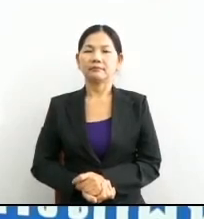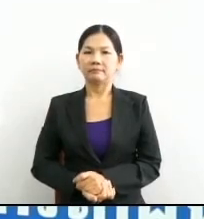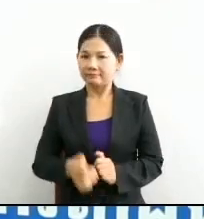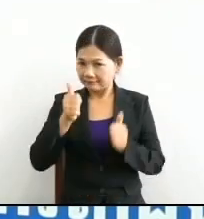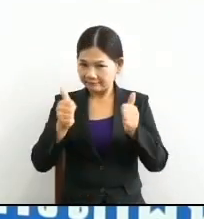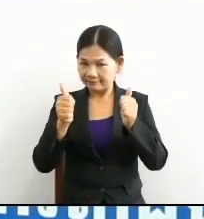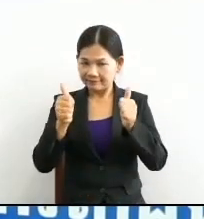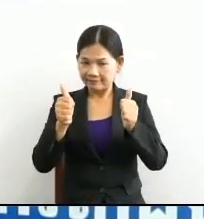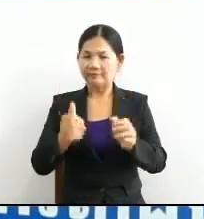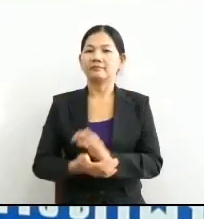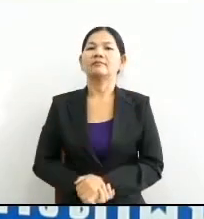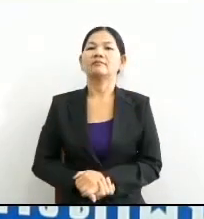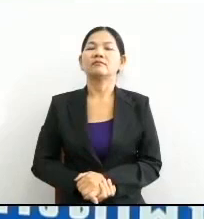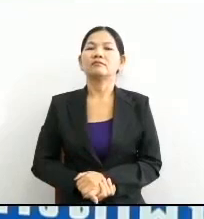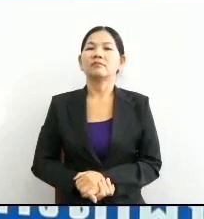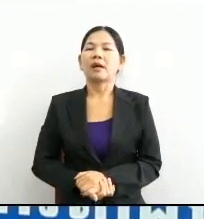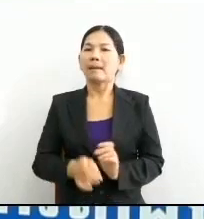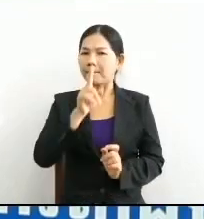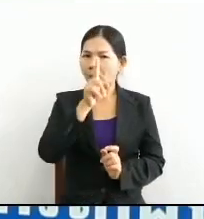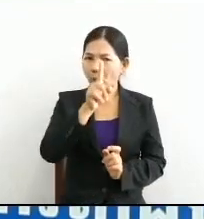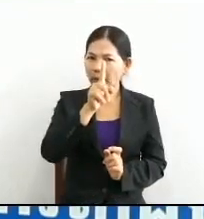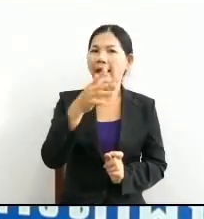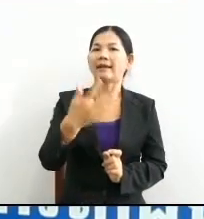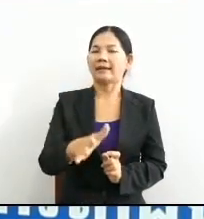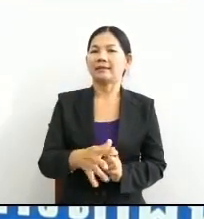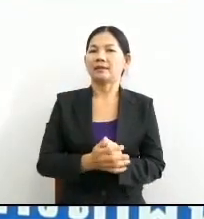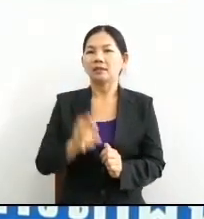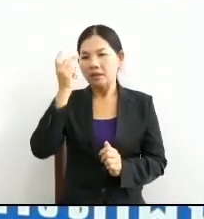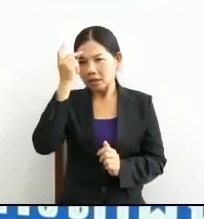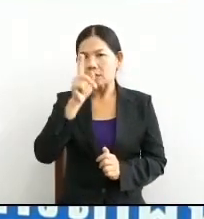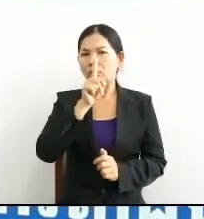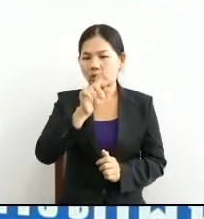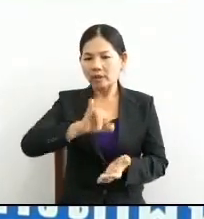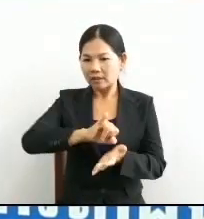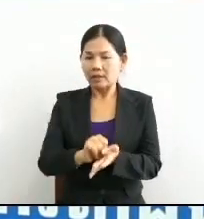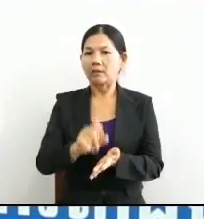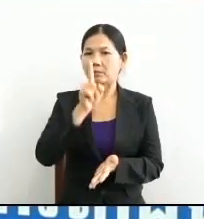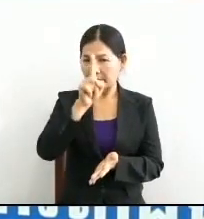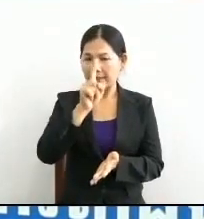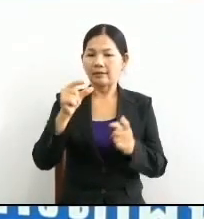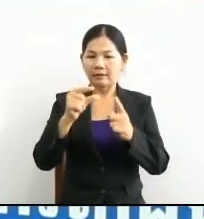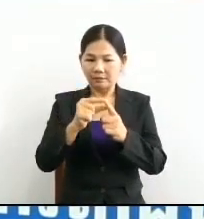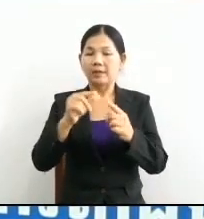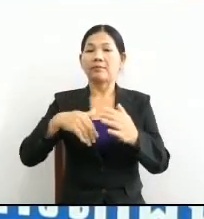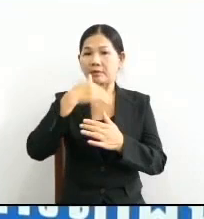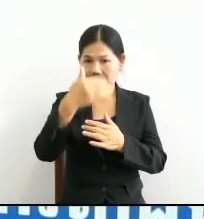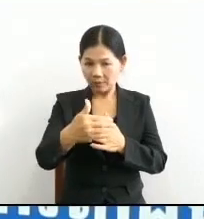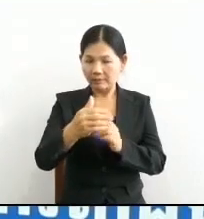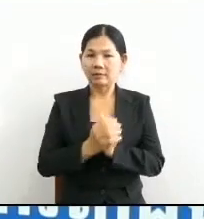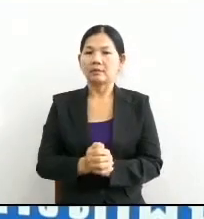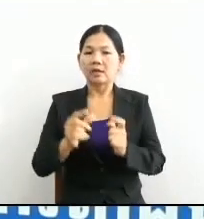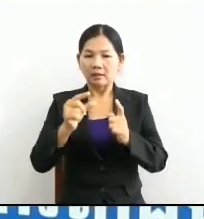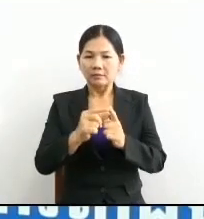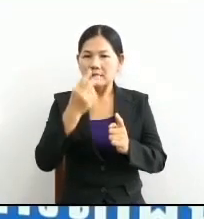Chà, lọn hả con lọn nè. À lấy con rộp 30 tiền này con. Con kết mình đi tí tiết. Xem là bị bẩn toàn. Ta con rộp xoay rộp